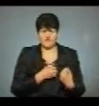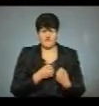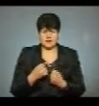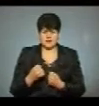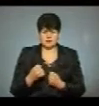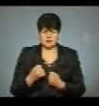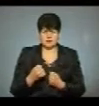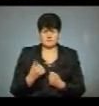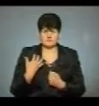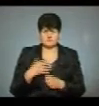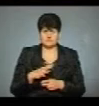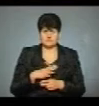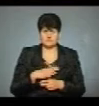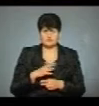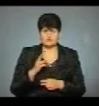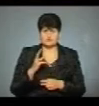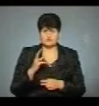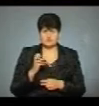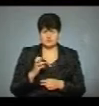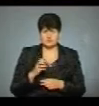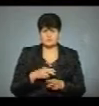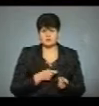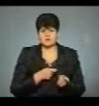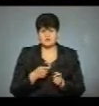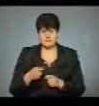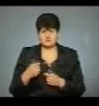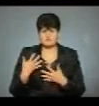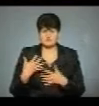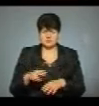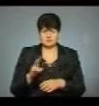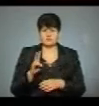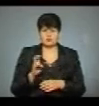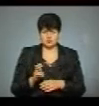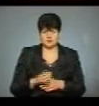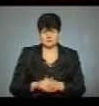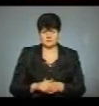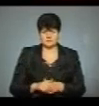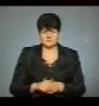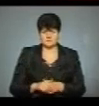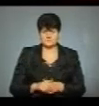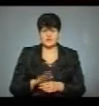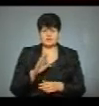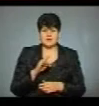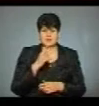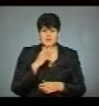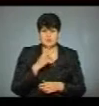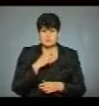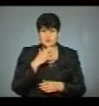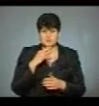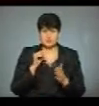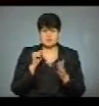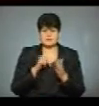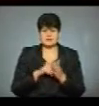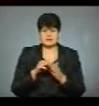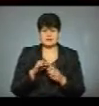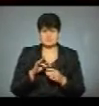він був 300-й, довезли його назад, він вже став 200-й. Віталій показує багатоцільовий транспортер